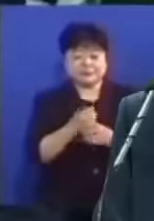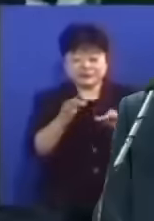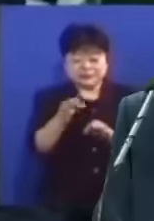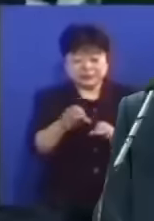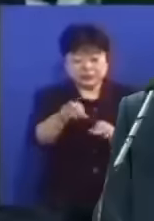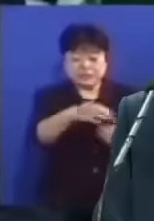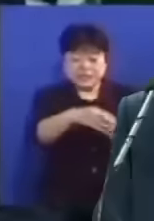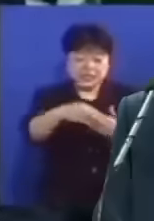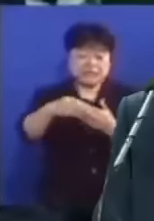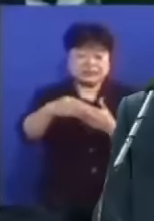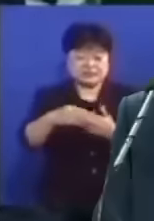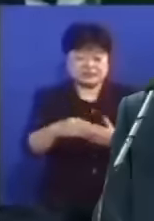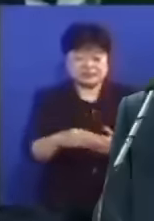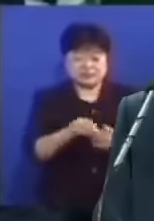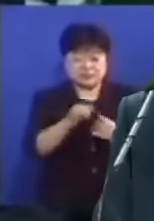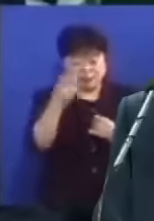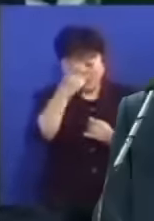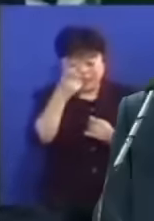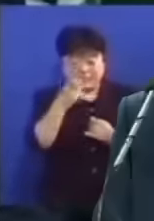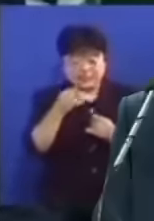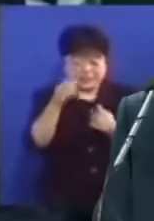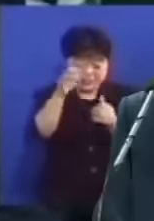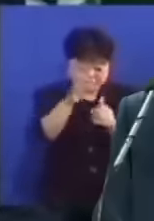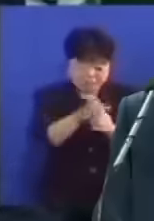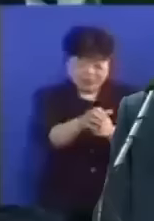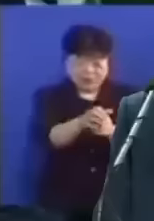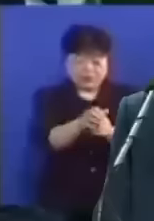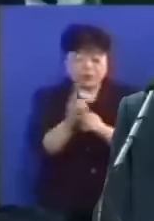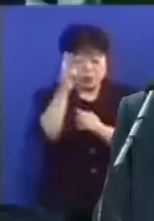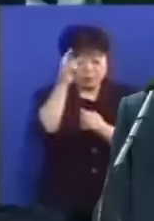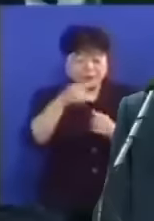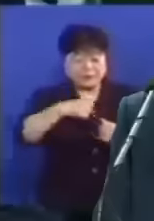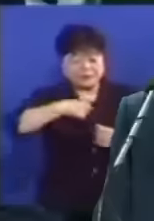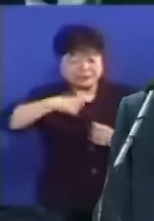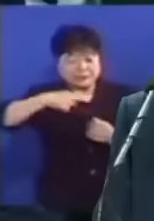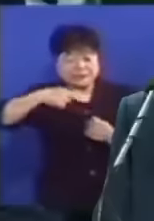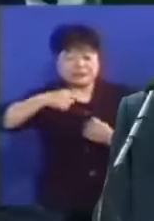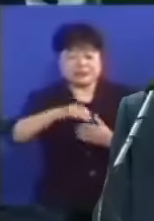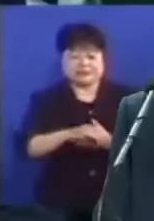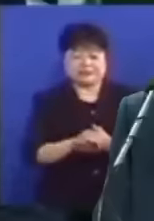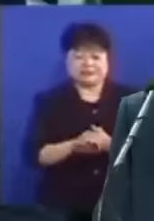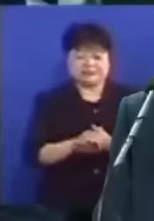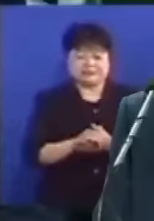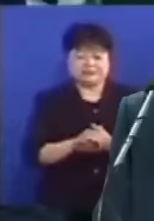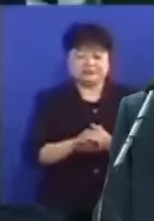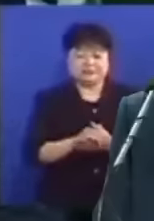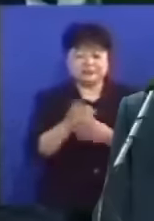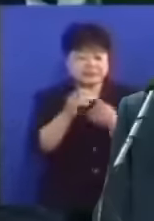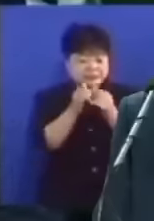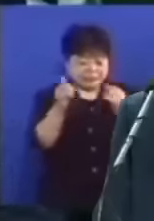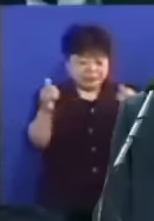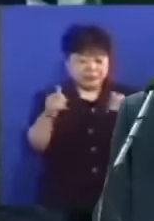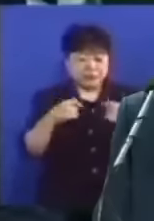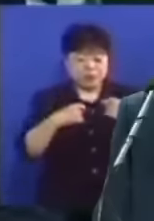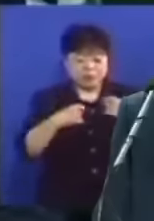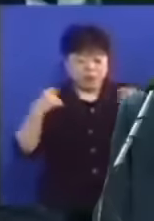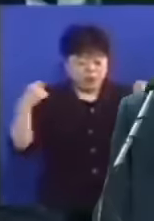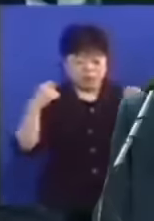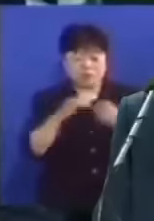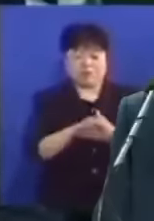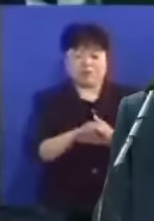시장터로 나가서 관리들에게 넘기고 관리는 높은 사람에게 끌고 가서 높은 사람이 옷을